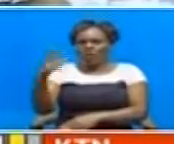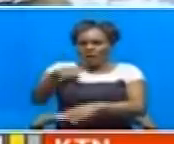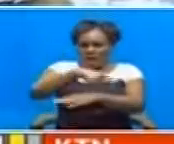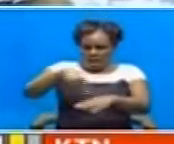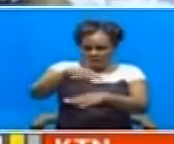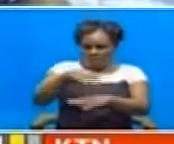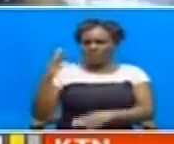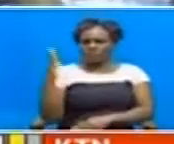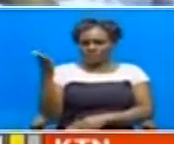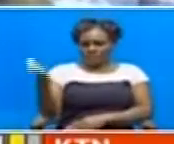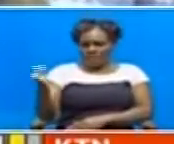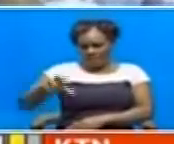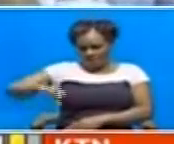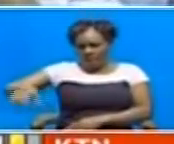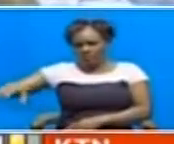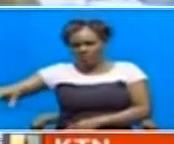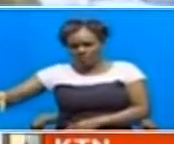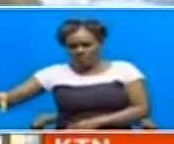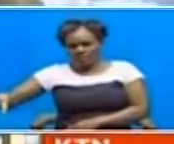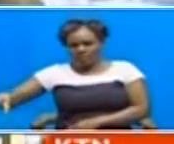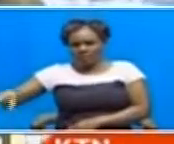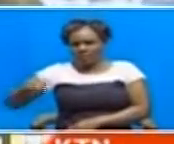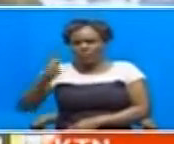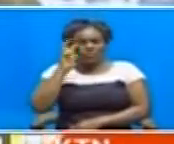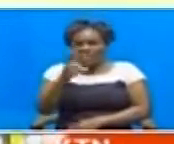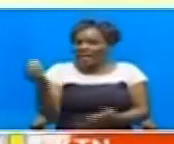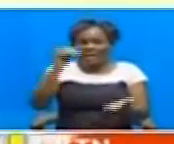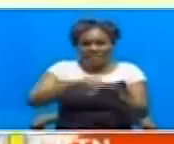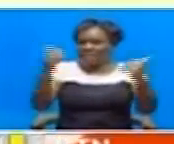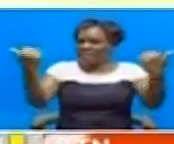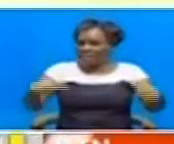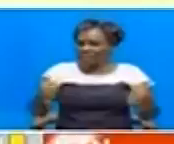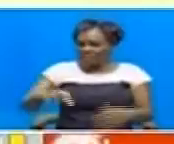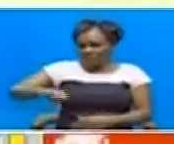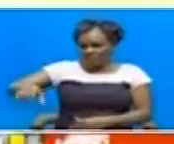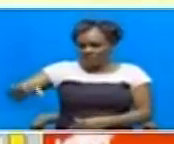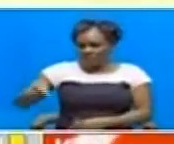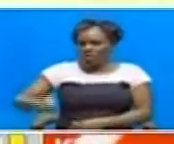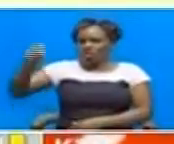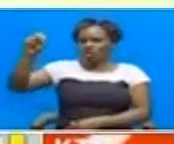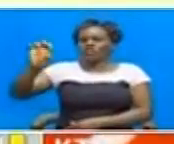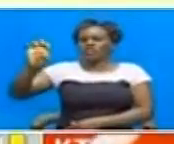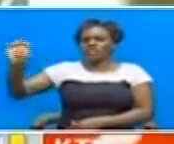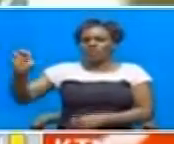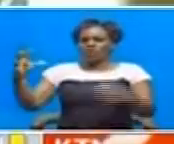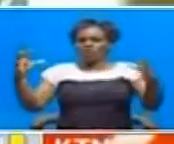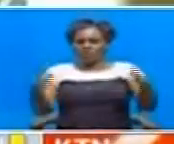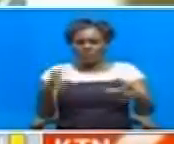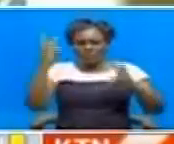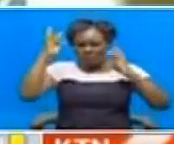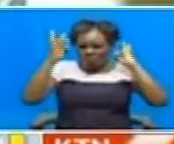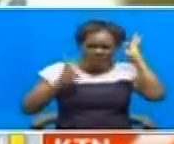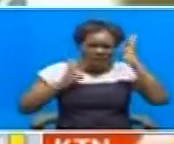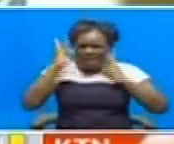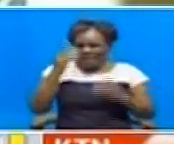itakuwa ndani ya hii county, nafikiri mjawahi iona. Katika kaunti za kaskazini mashariki, wakazi wamejawa na